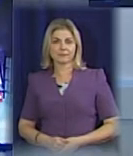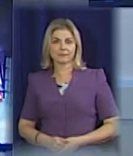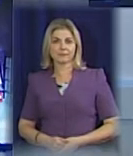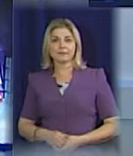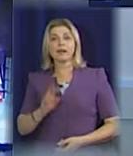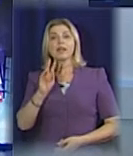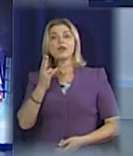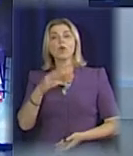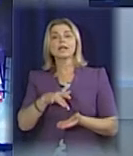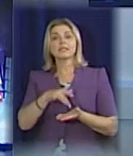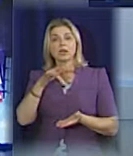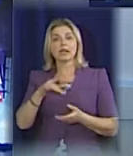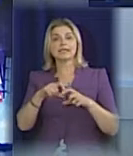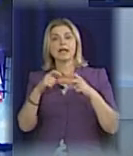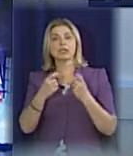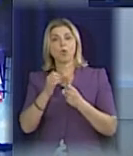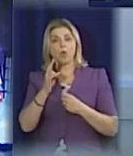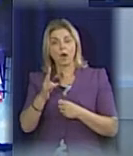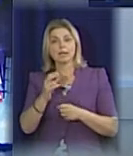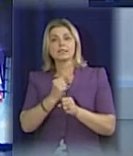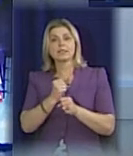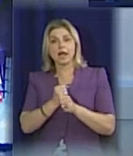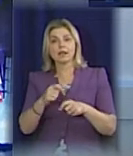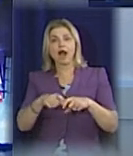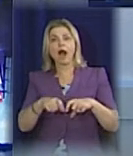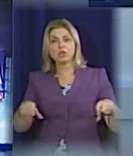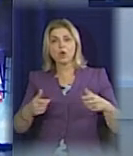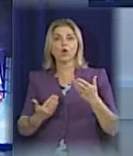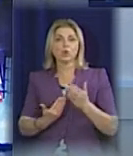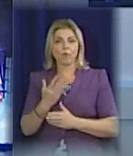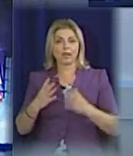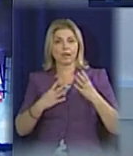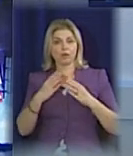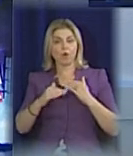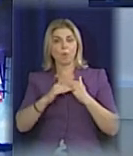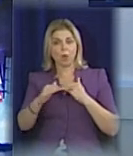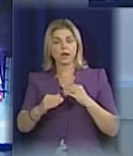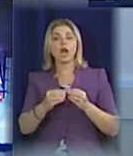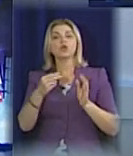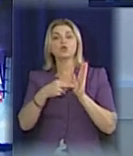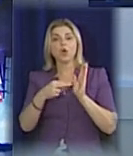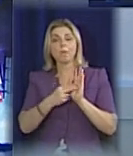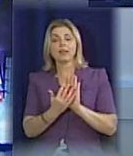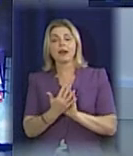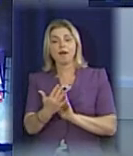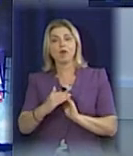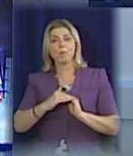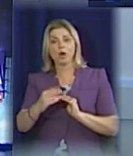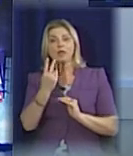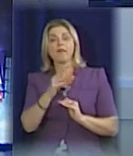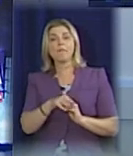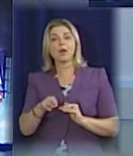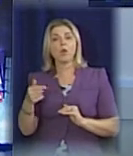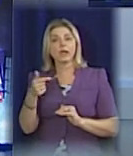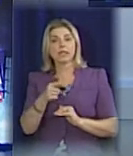На Миколаївському центральному стадіоні поклали газон на новому тренувальному полі. Вартість трав'яного покриття – 2 мільйони гривень.